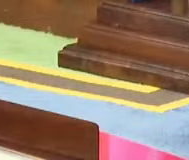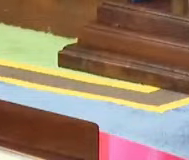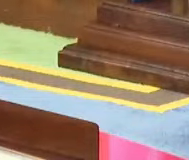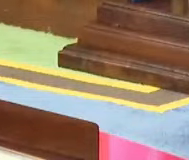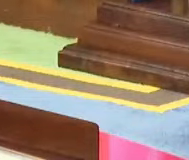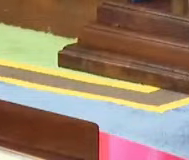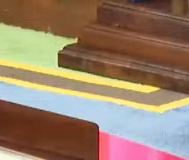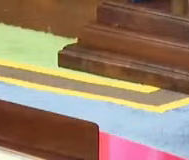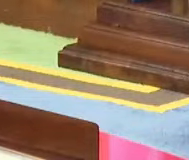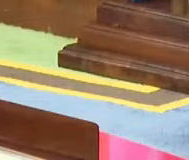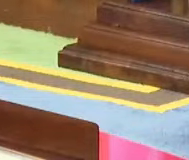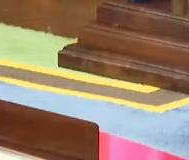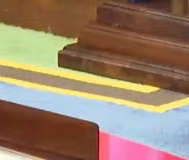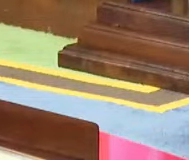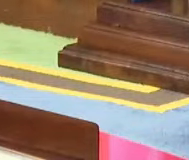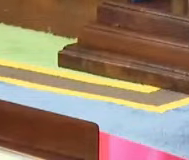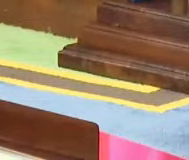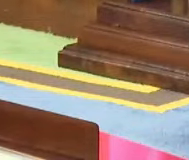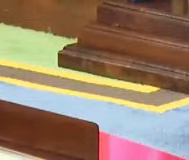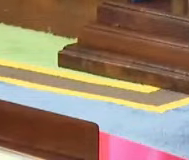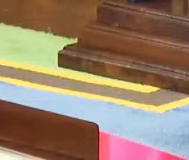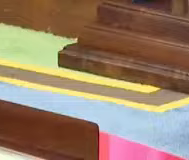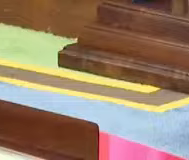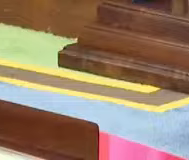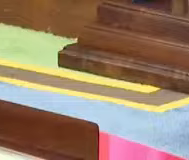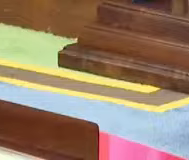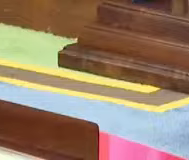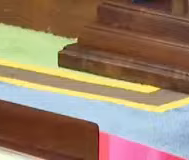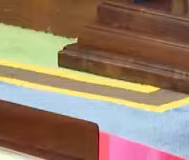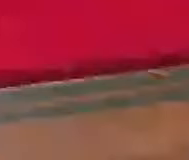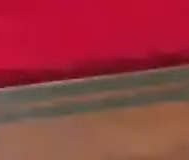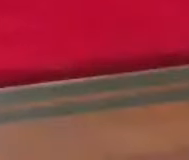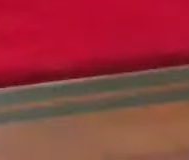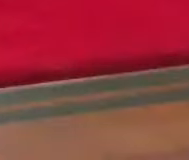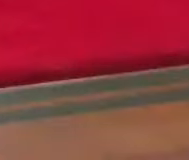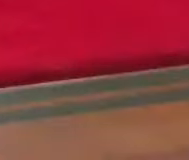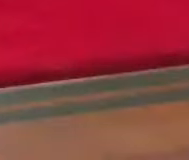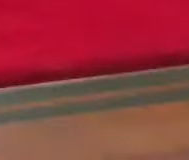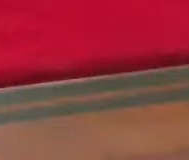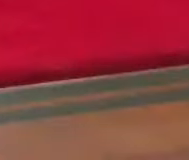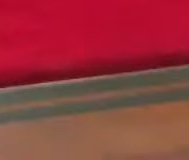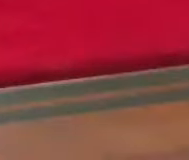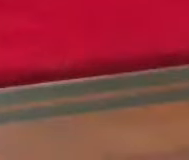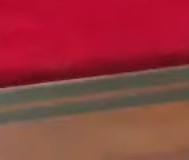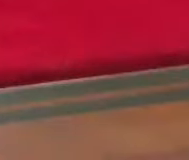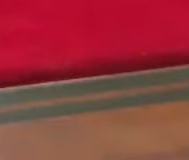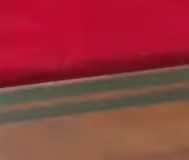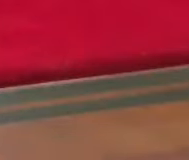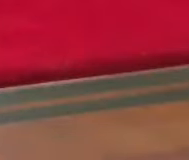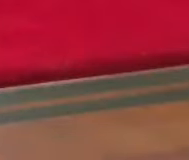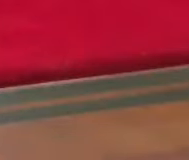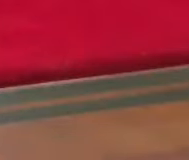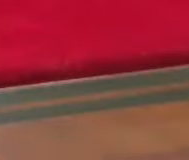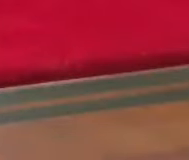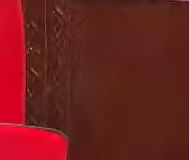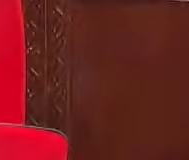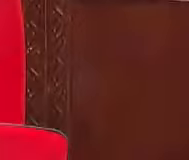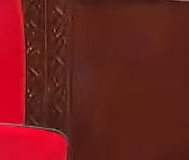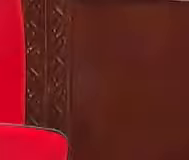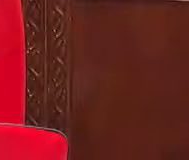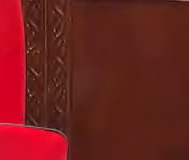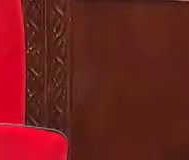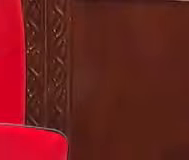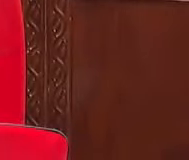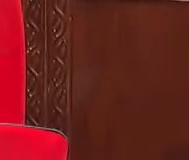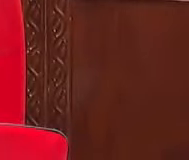Wewe muulize hapo ili anzie mahali na yeye pa kukujibu leo. Asante sana. Nakushukuru sana Mheshimiwa Spika. Ningeomba sasa